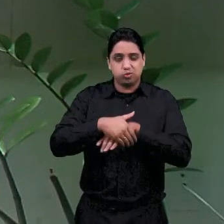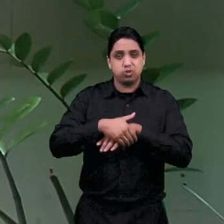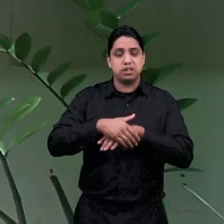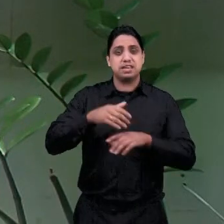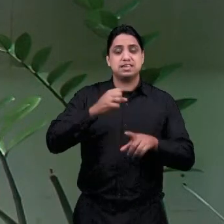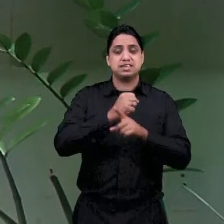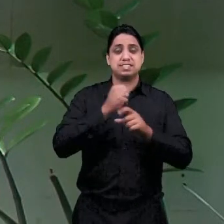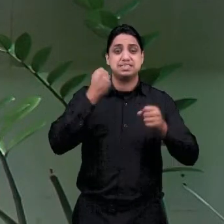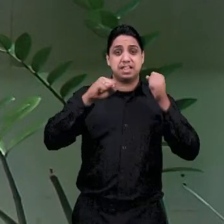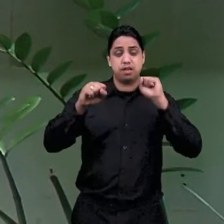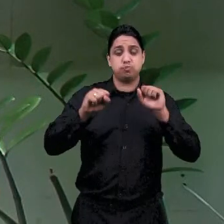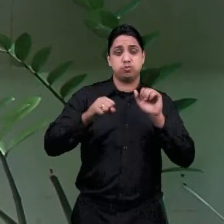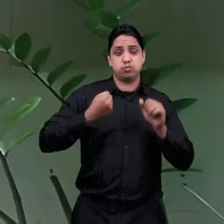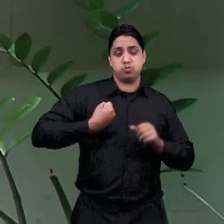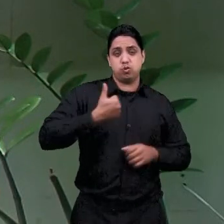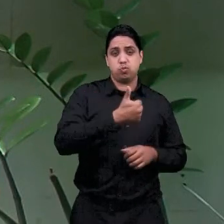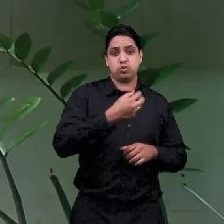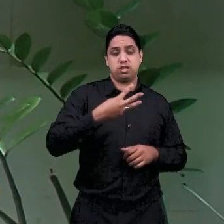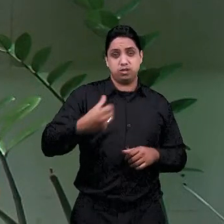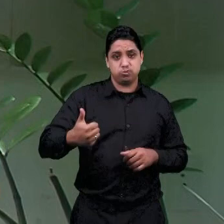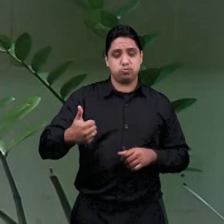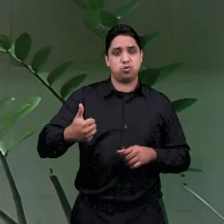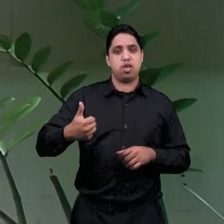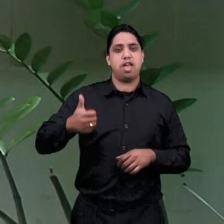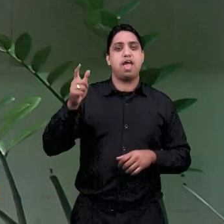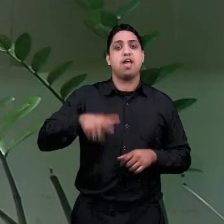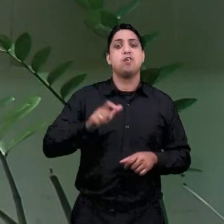notre frère José